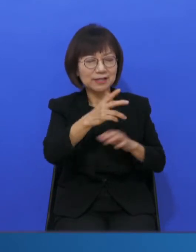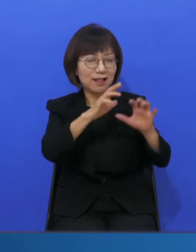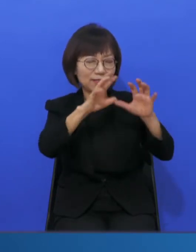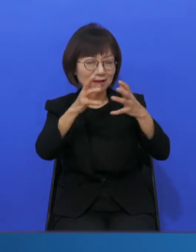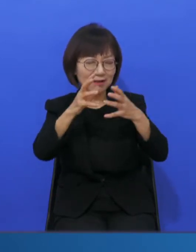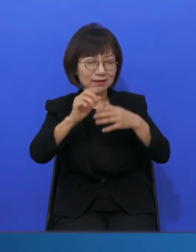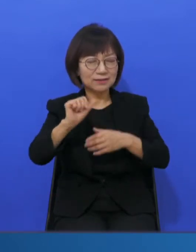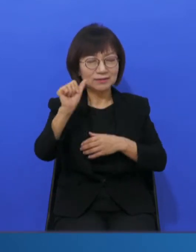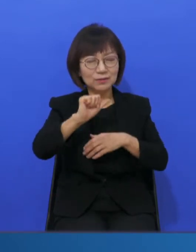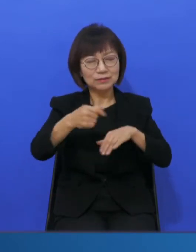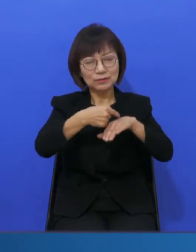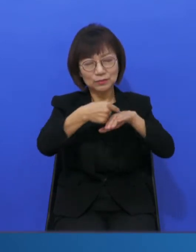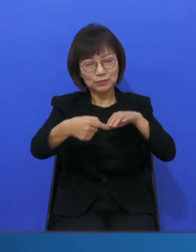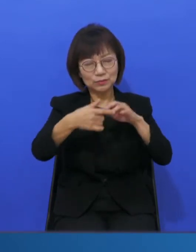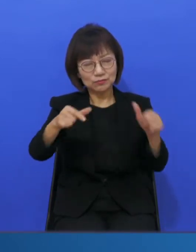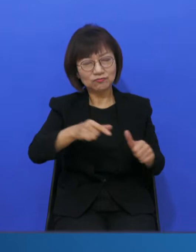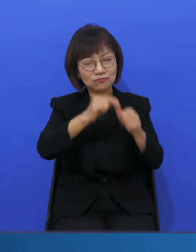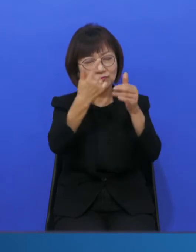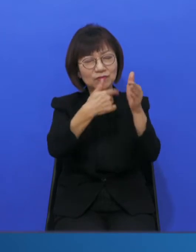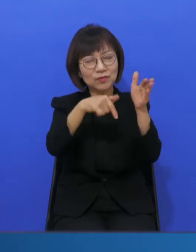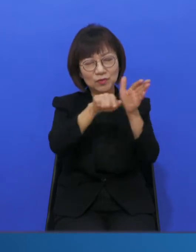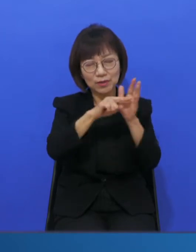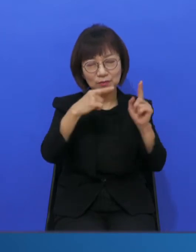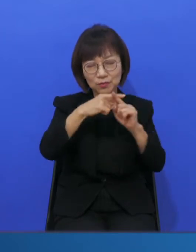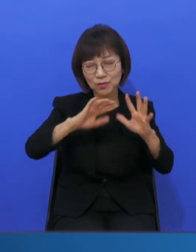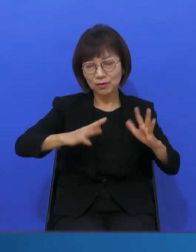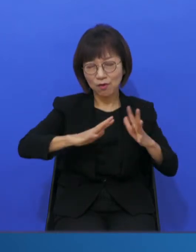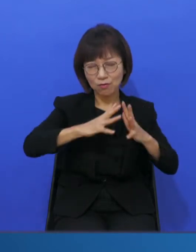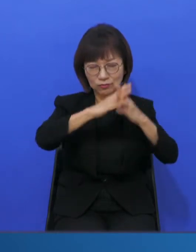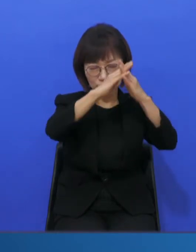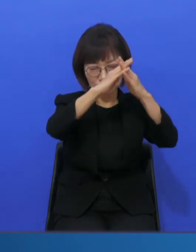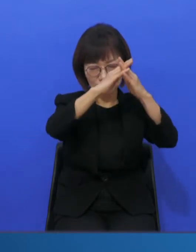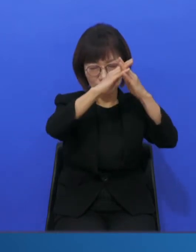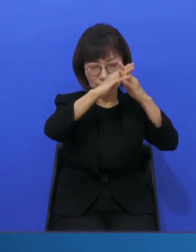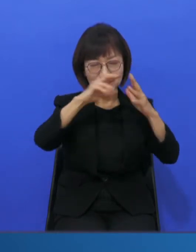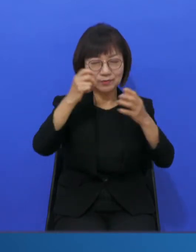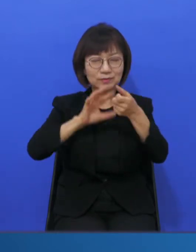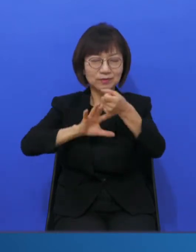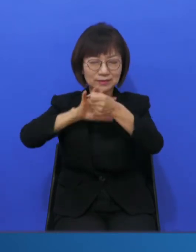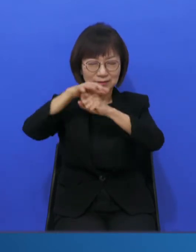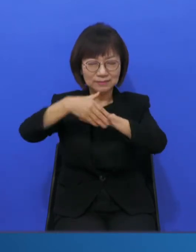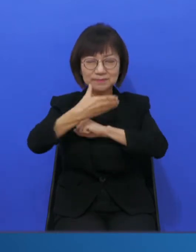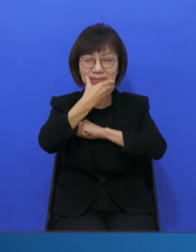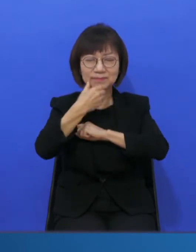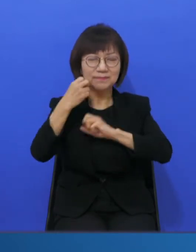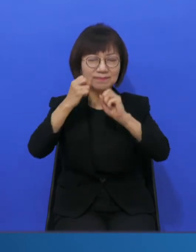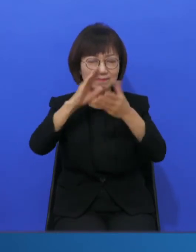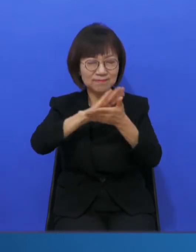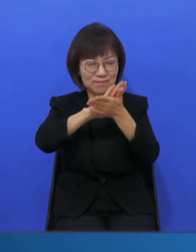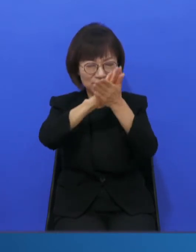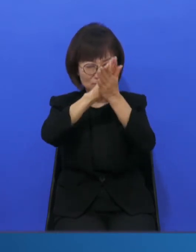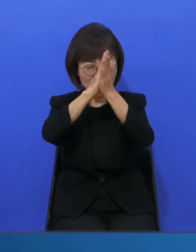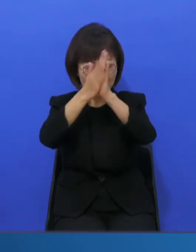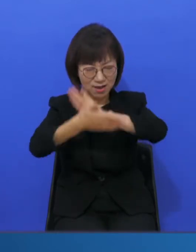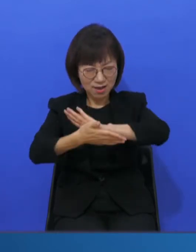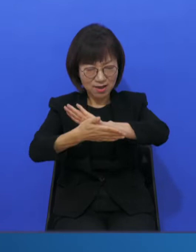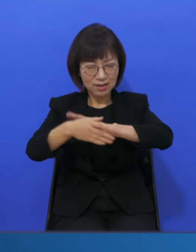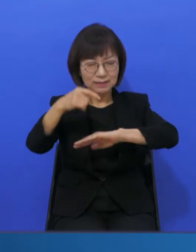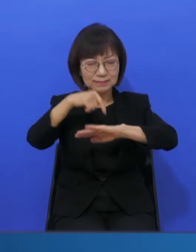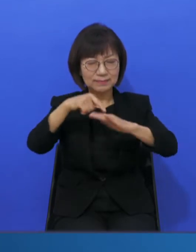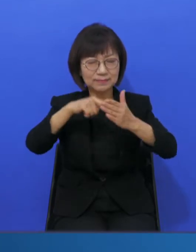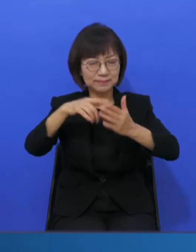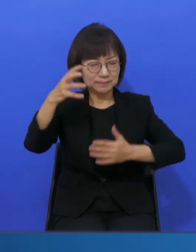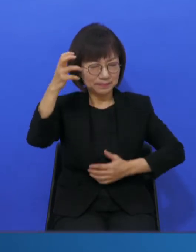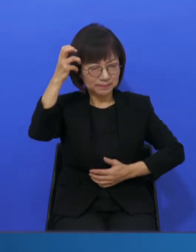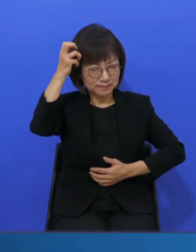세워 살리는 성전 건축과 세계 복음화를 가슴에 담고 기도하며 예배드립니다. We have become witnesses of Christ by